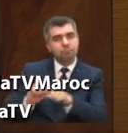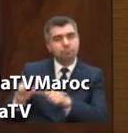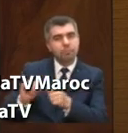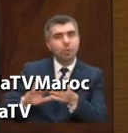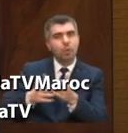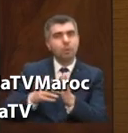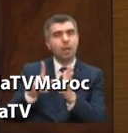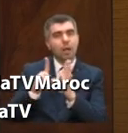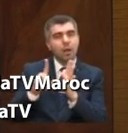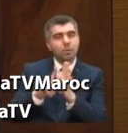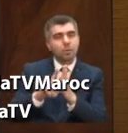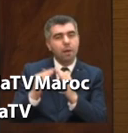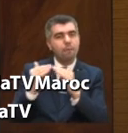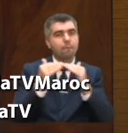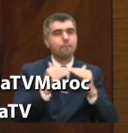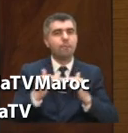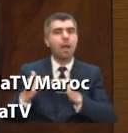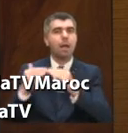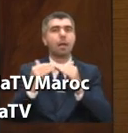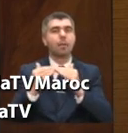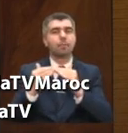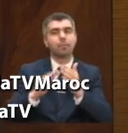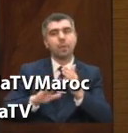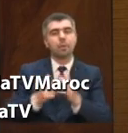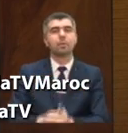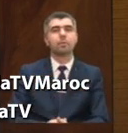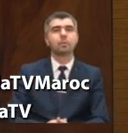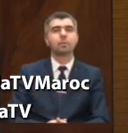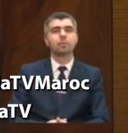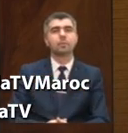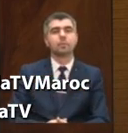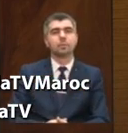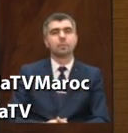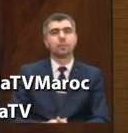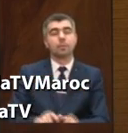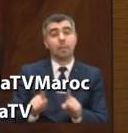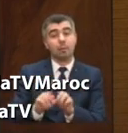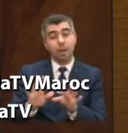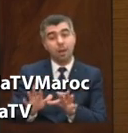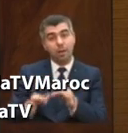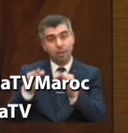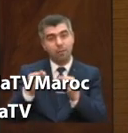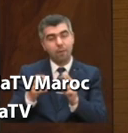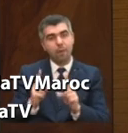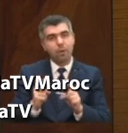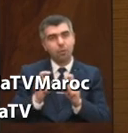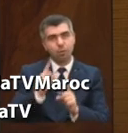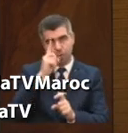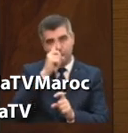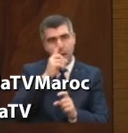النص بطريقه توافقيه. طبعا كنا غنديروه ولكن نتيجه هذه الظروف ديال الازمه ان شاء الله